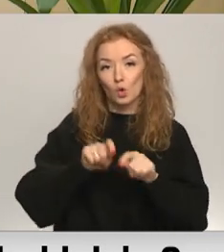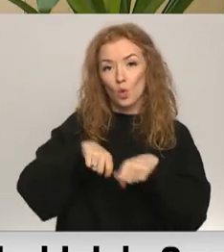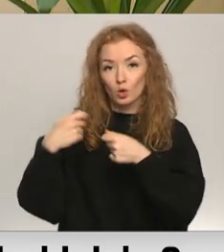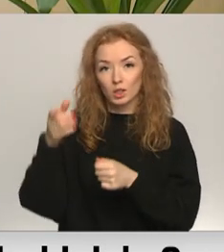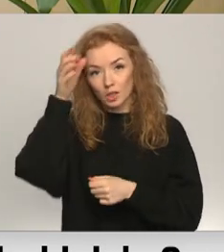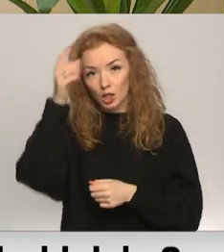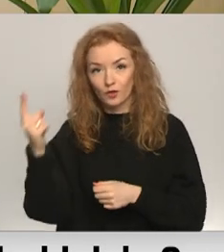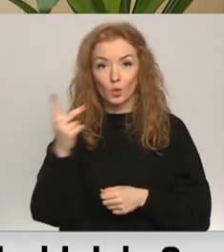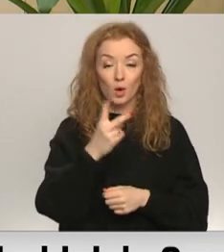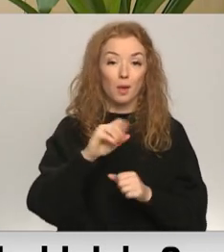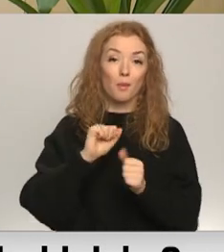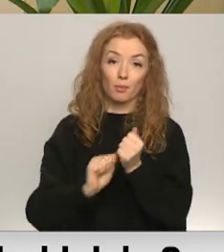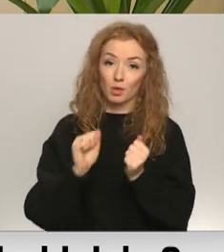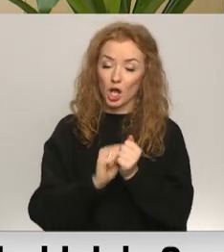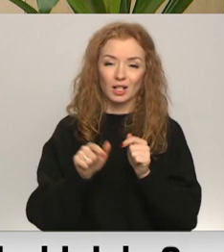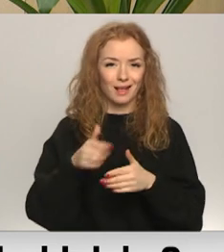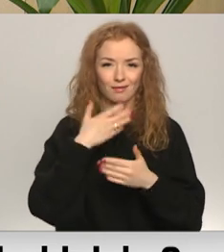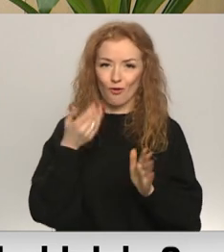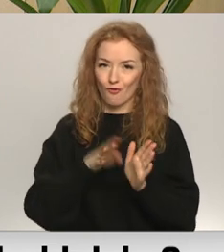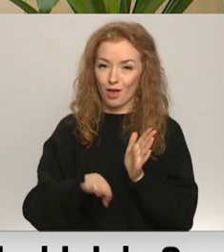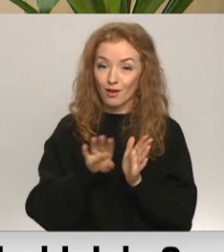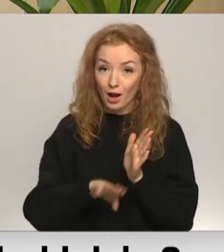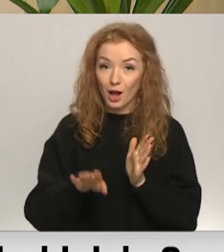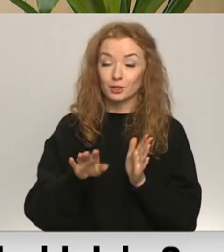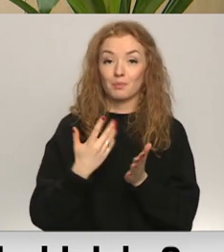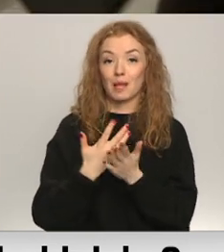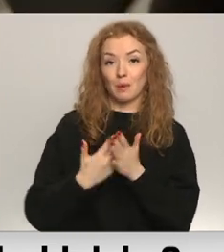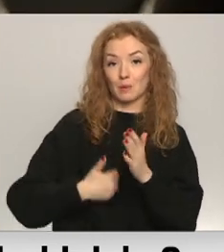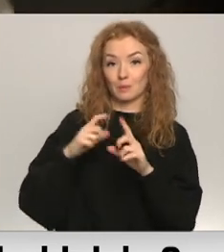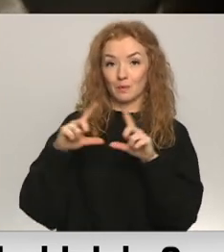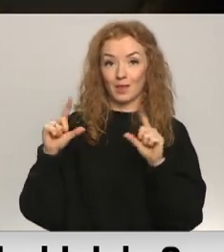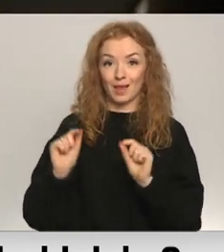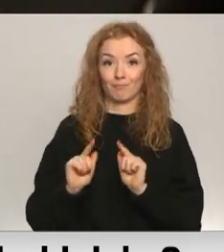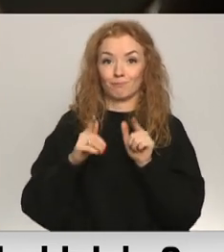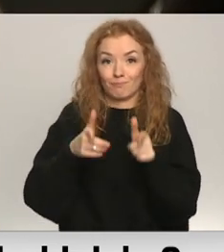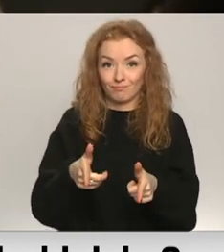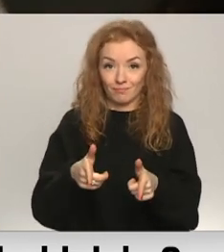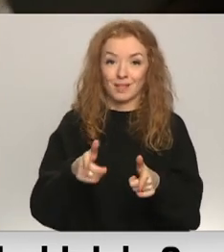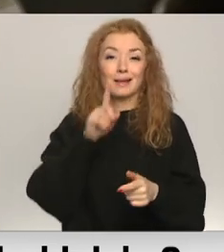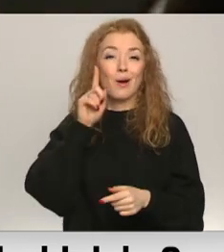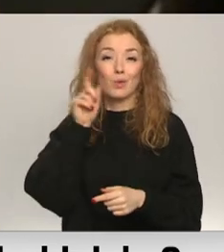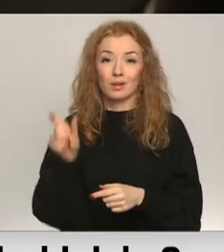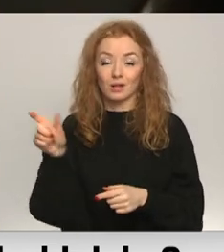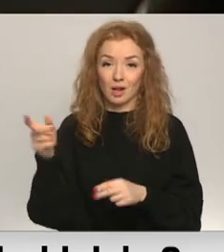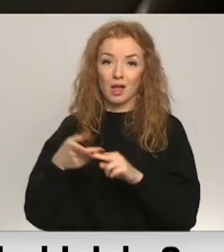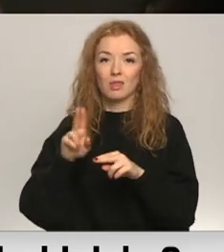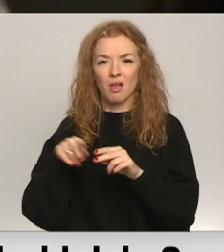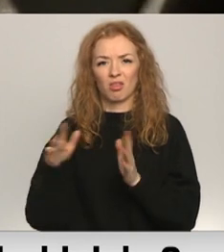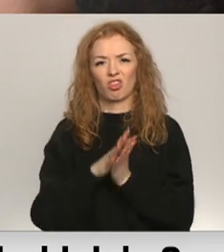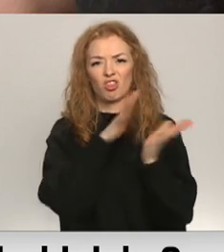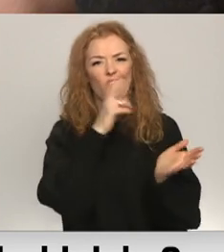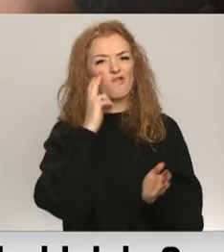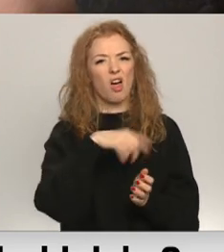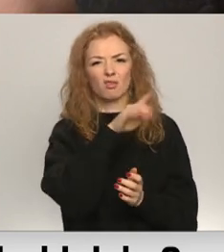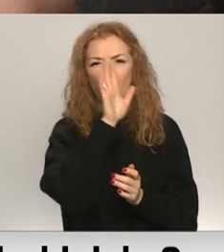otrai. Tomēr bieži vien tas nav tik vienkārši. Tikko uzņēmumā ienākusī Z paudze, vecākos kolēģus norakst kā vecmodīgus.